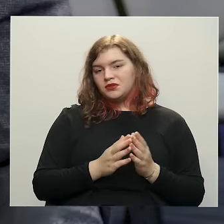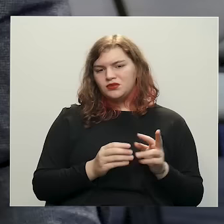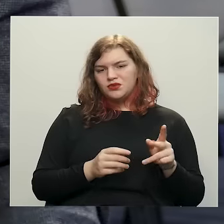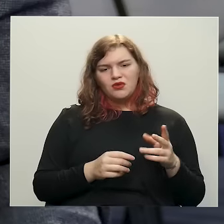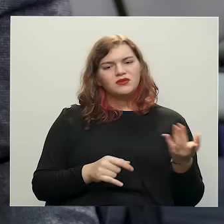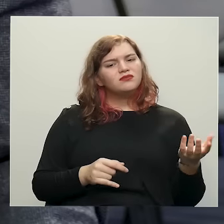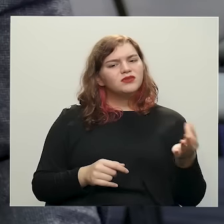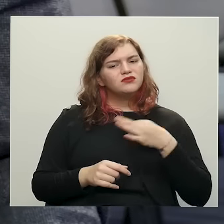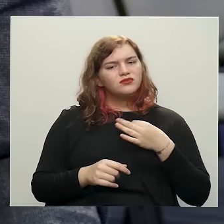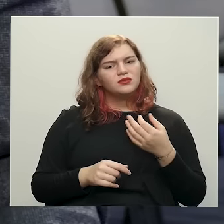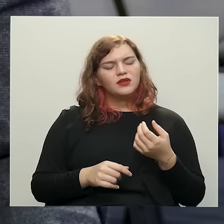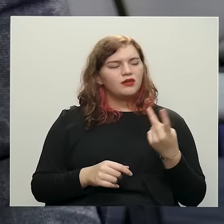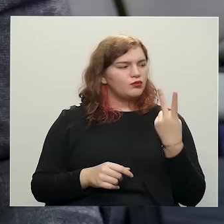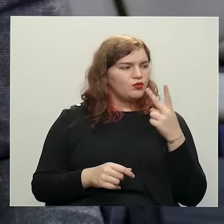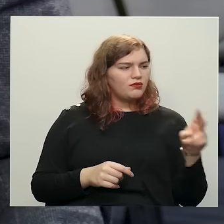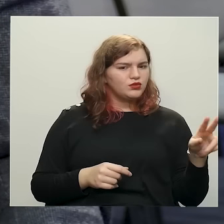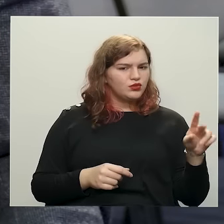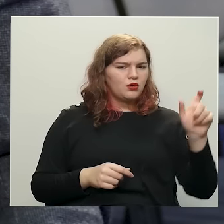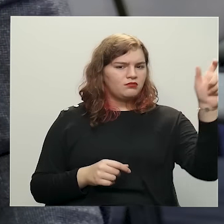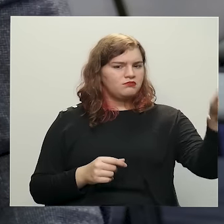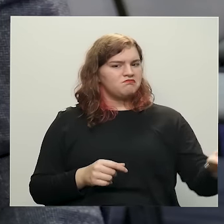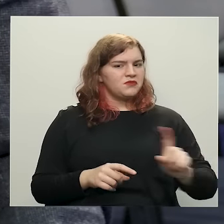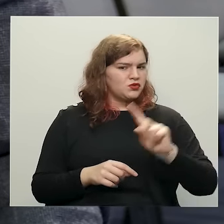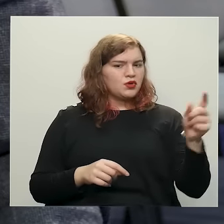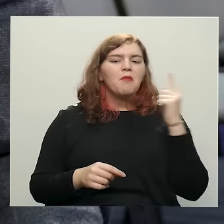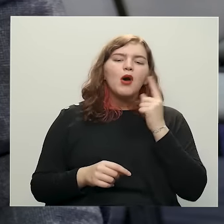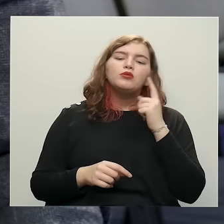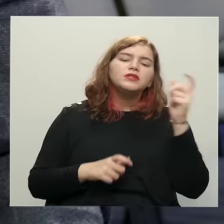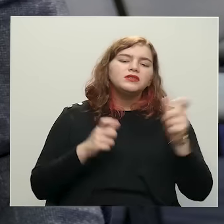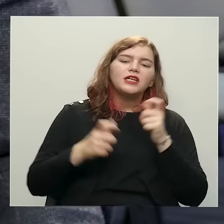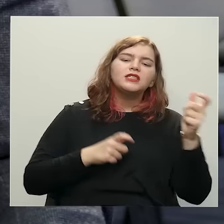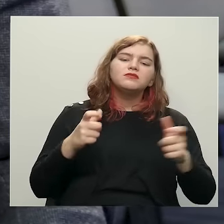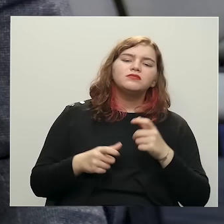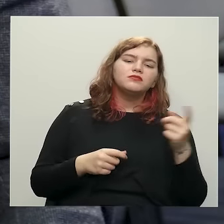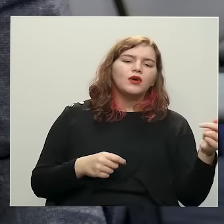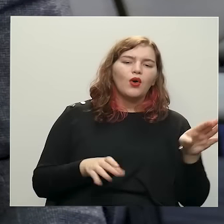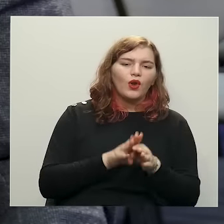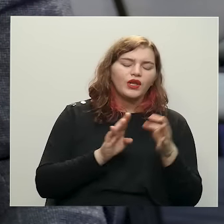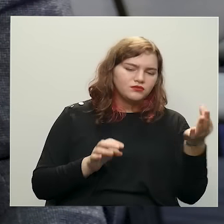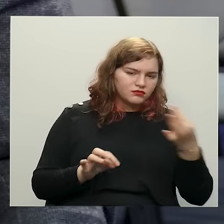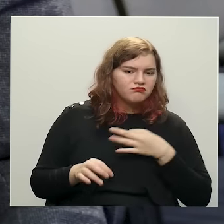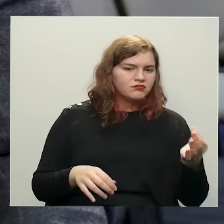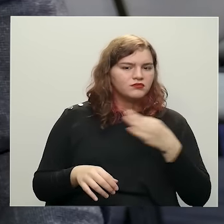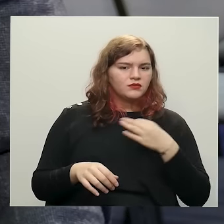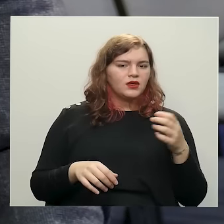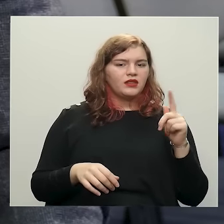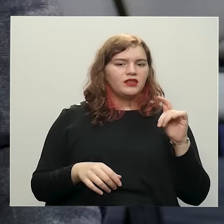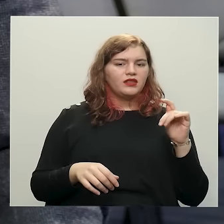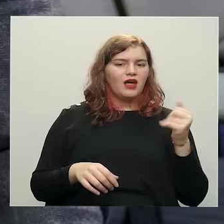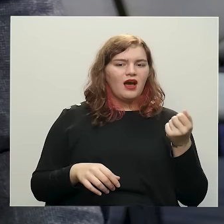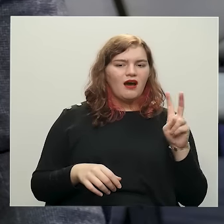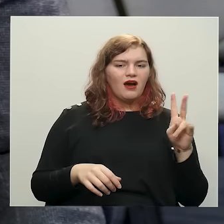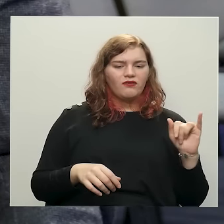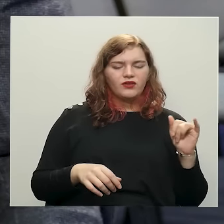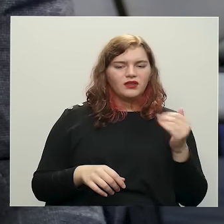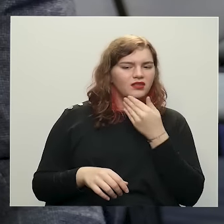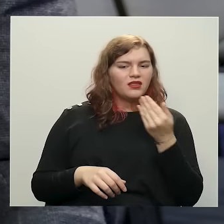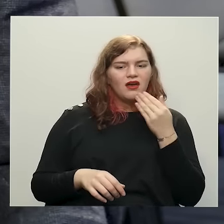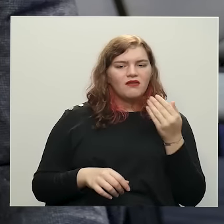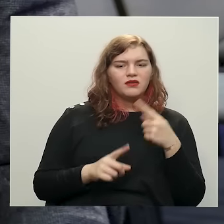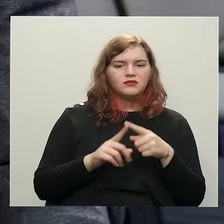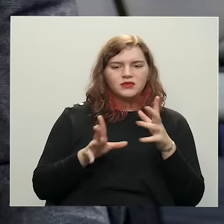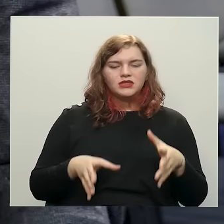și mie. Eu n-am văzut-o pe sora aia niciodată. Am auzit de ea, că îmi spuneau colegii. Tavi, de fapt, că e din Deva, din